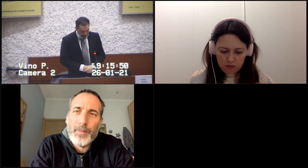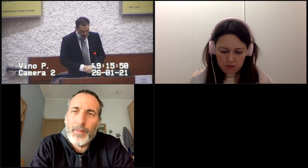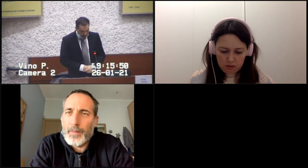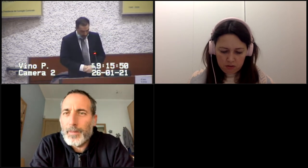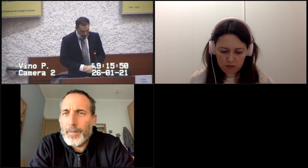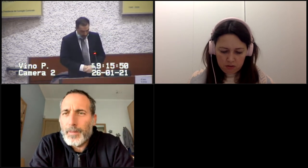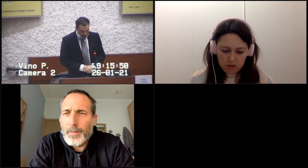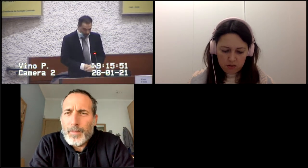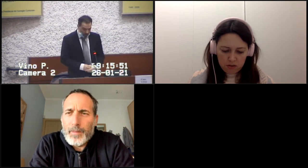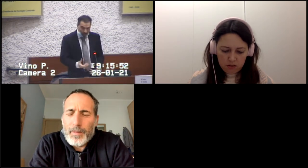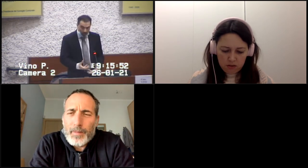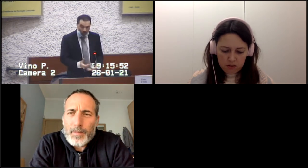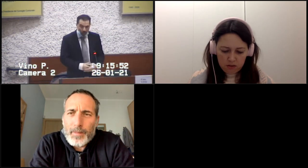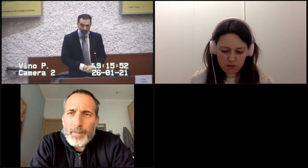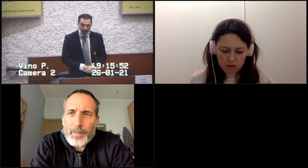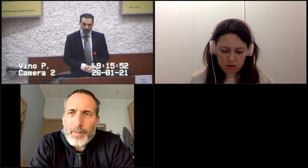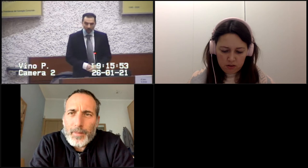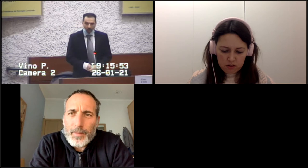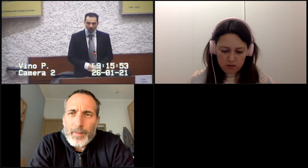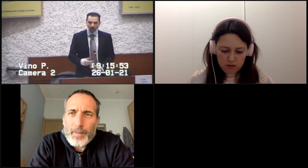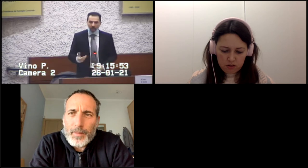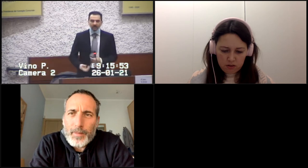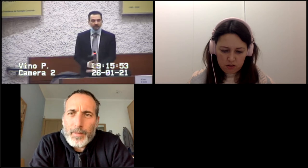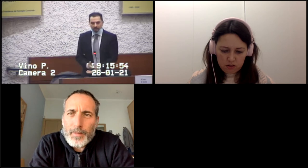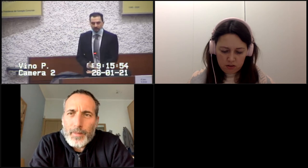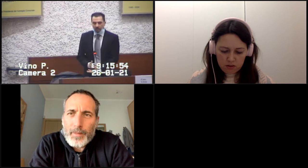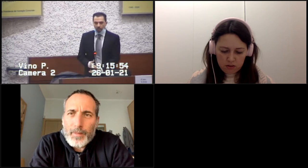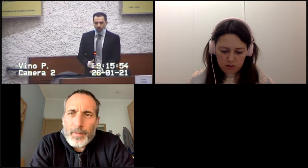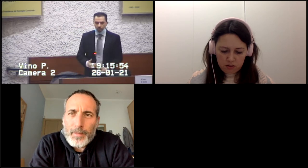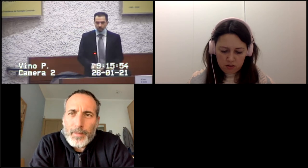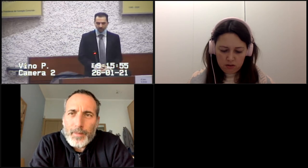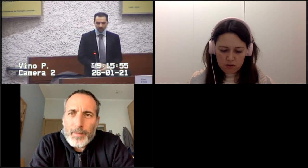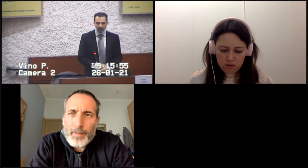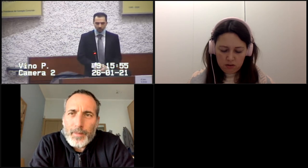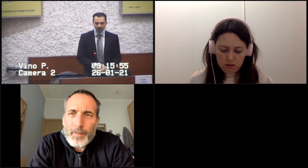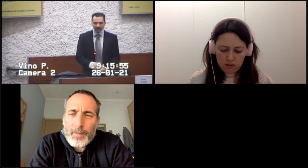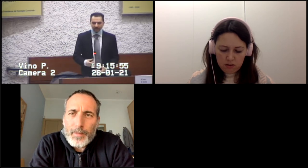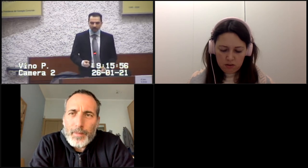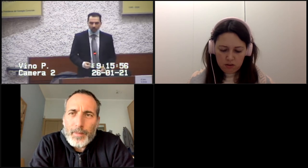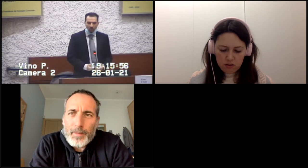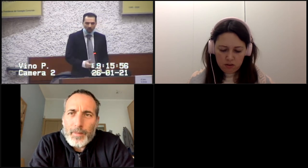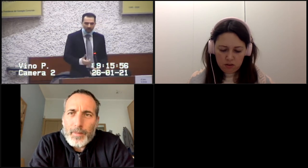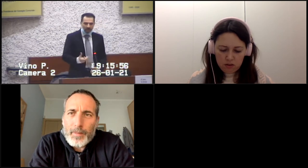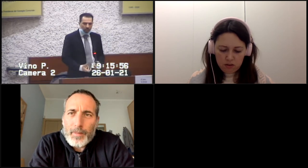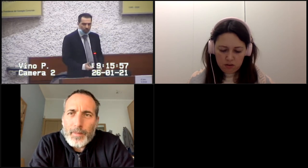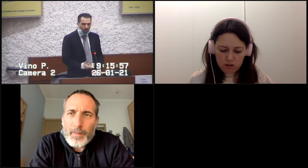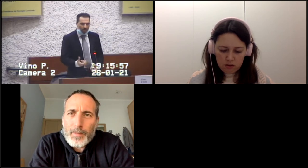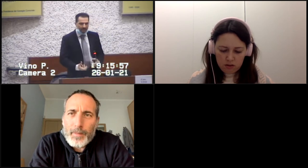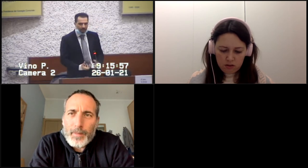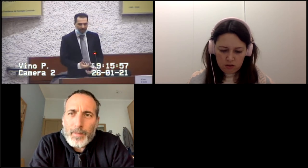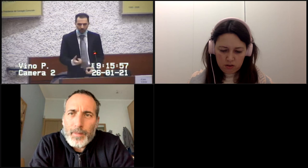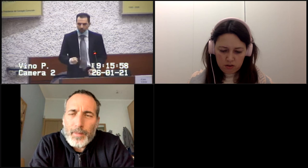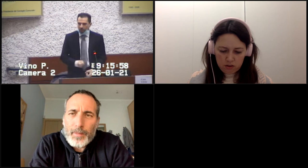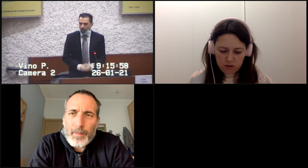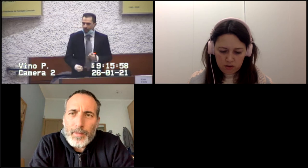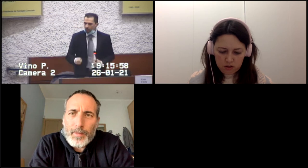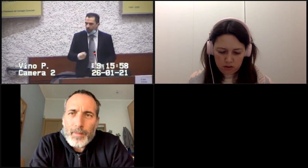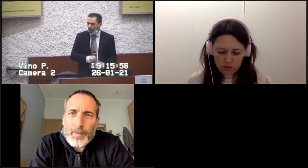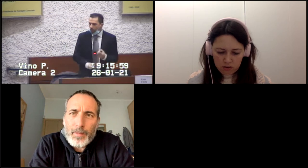lasciatemi un dubbio, no? Non so, l'intervento successivo dell'assessore della Miranda non so come interpretarlo,